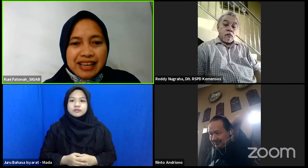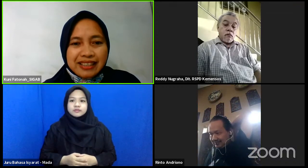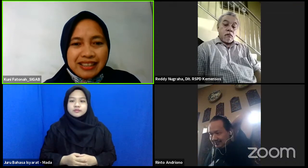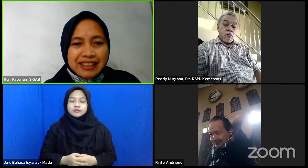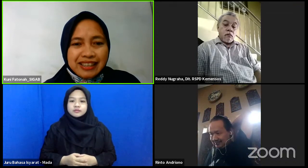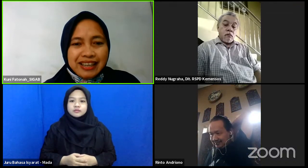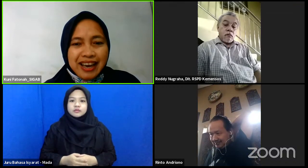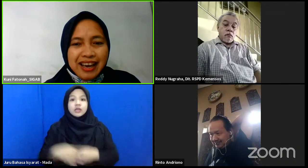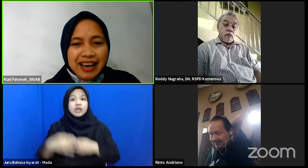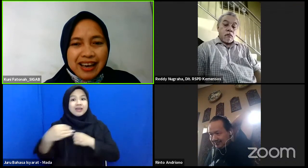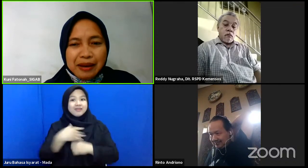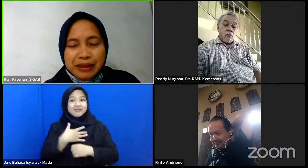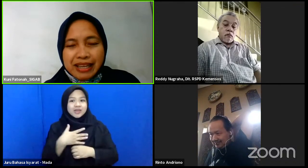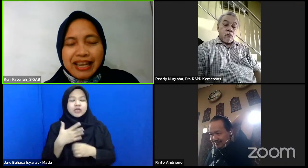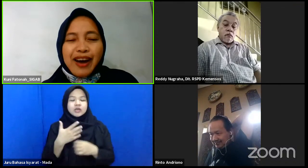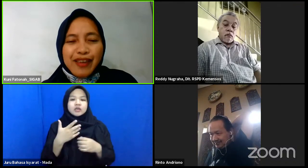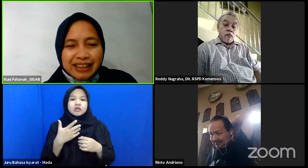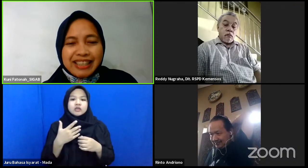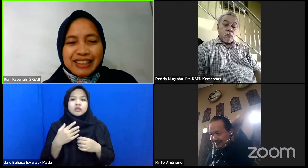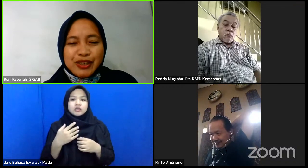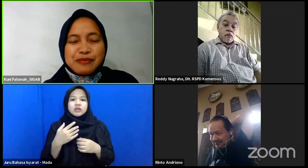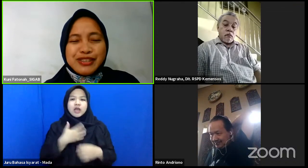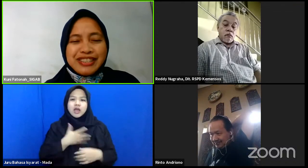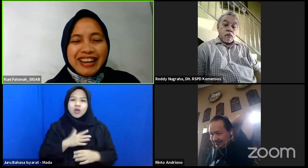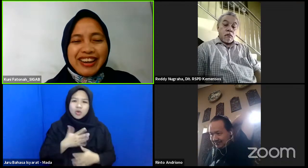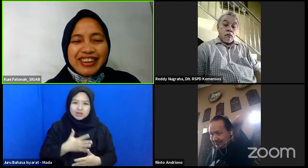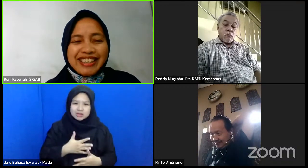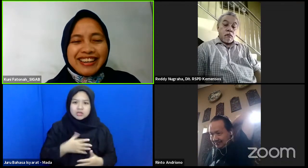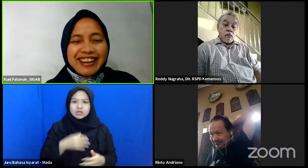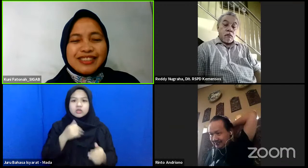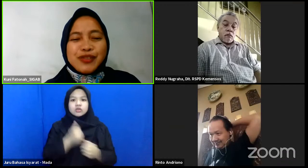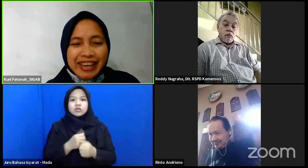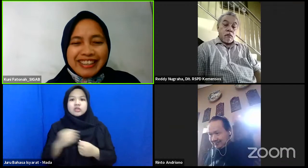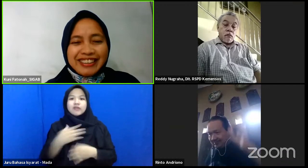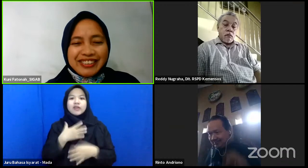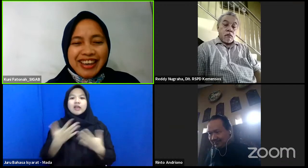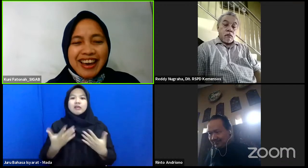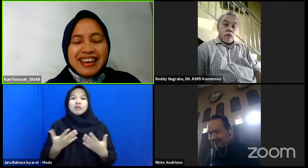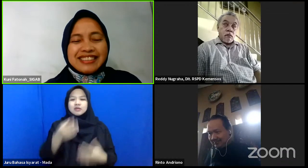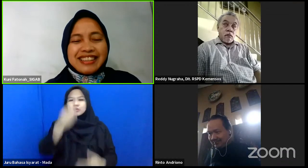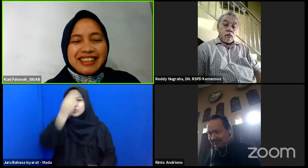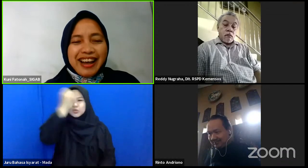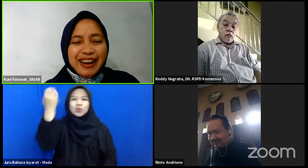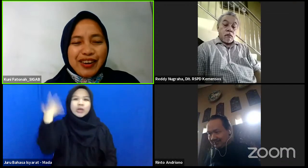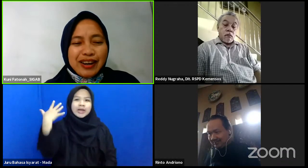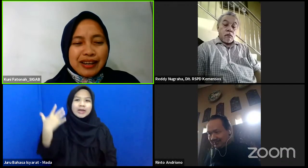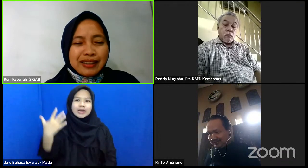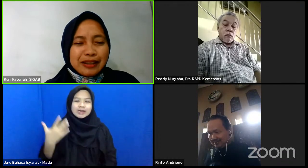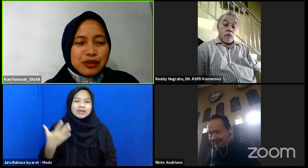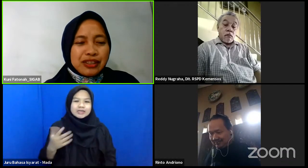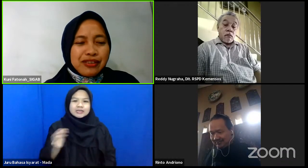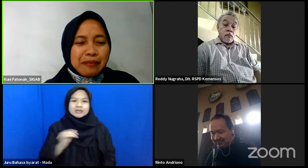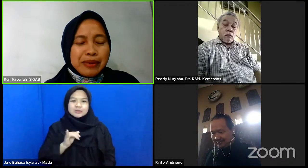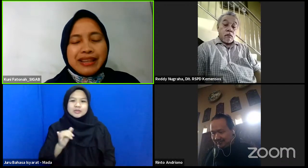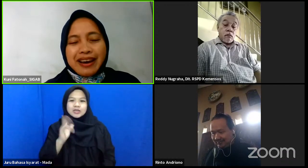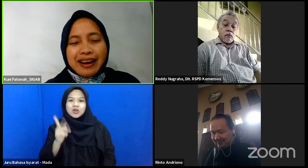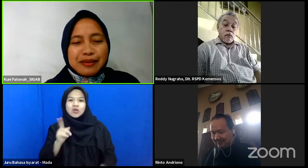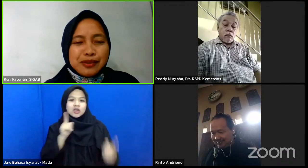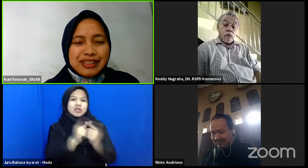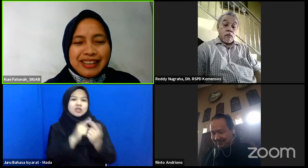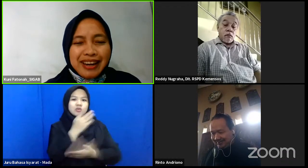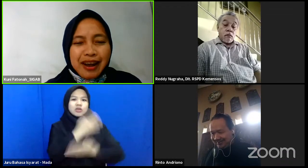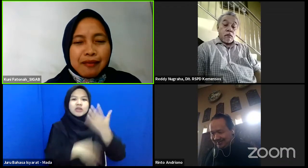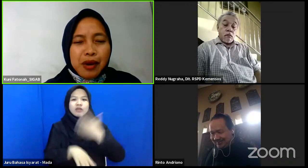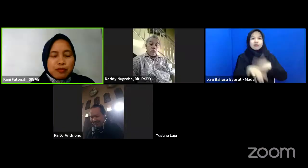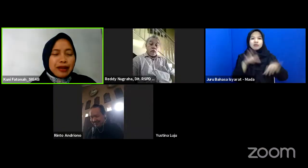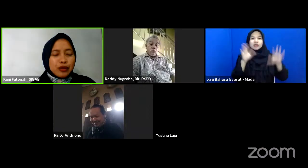terjadi ketika apa tadi khawatir itu kemudian efeknya adalah cuek gitu ya jadi kalau ketemu defable ya